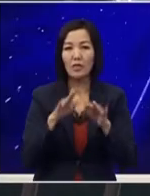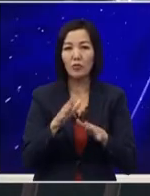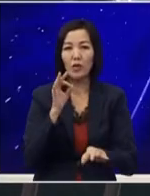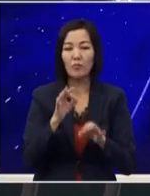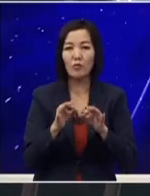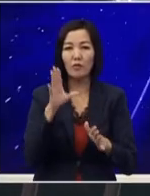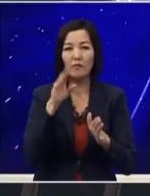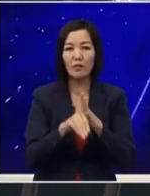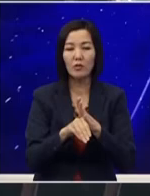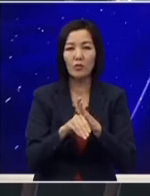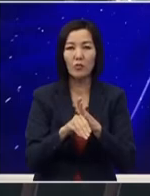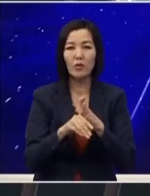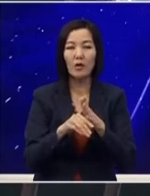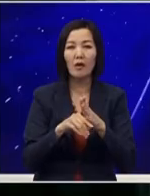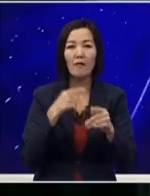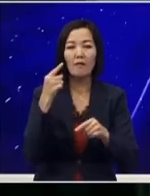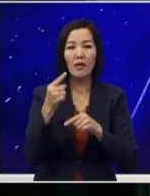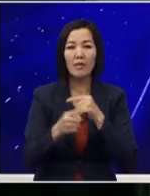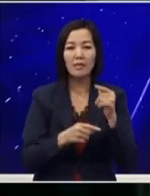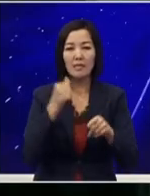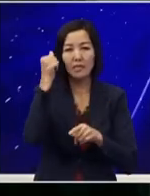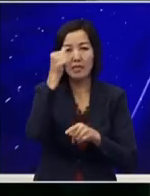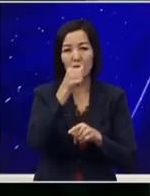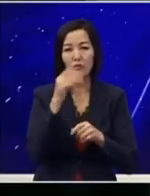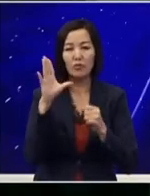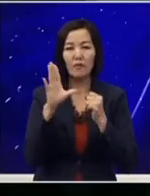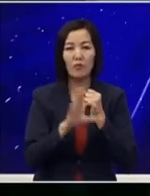решение суда будет вынесено в конце следующего года.